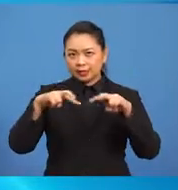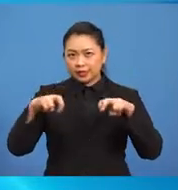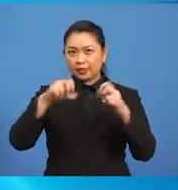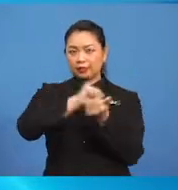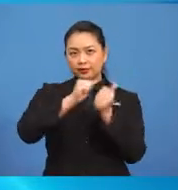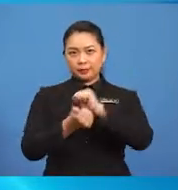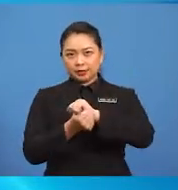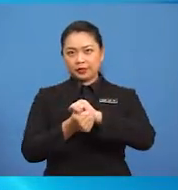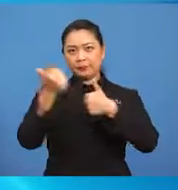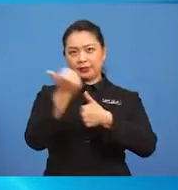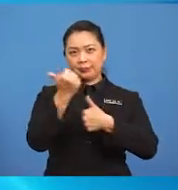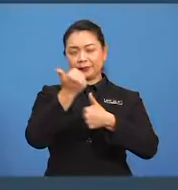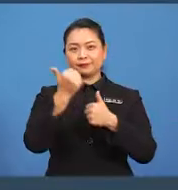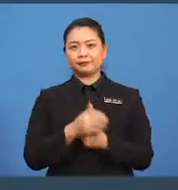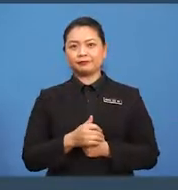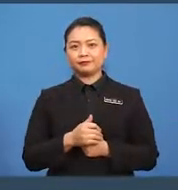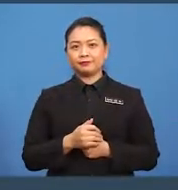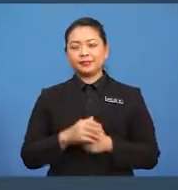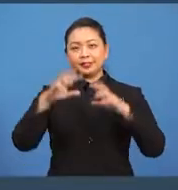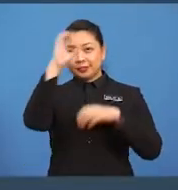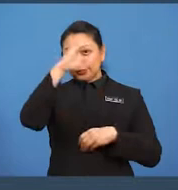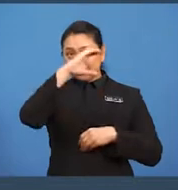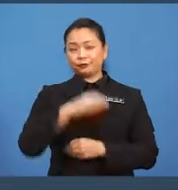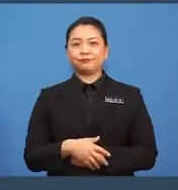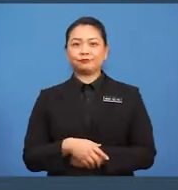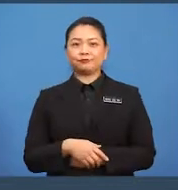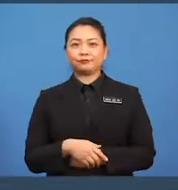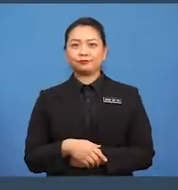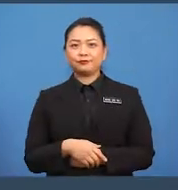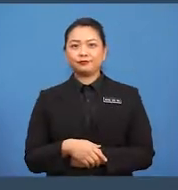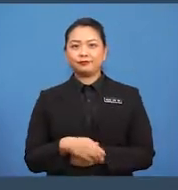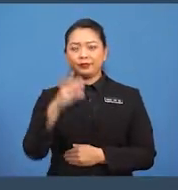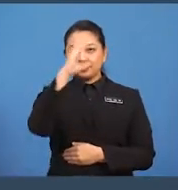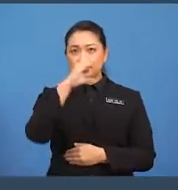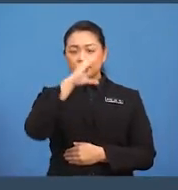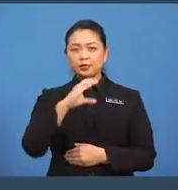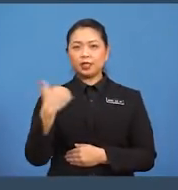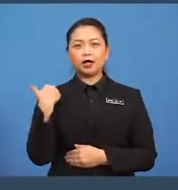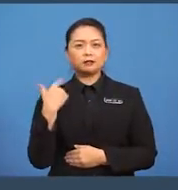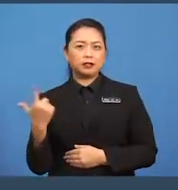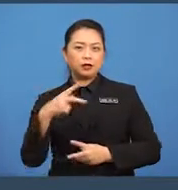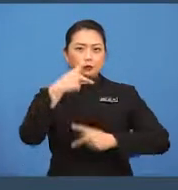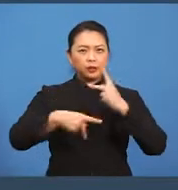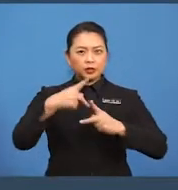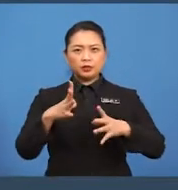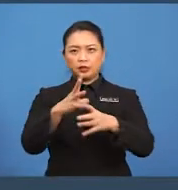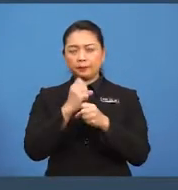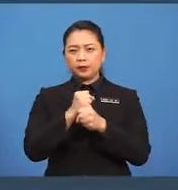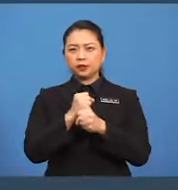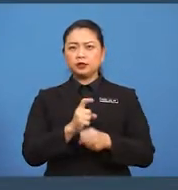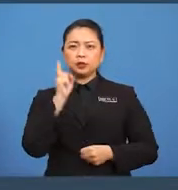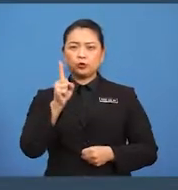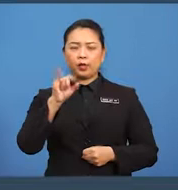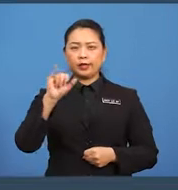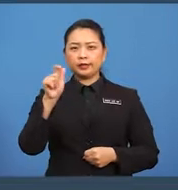algoritma yang pertama, iaitu algoritma search. Search merupakan proses mendapatkan suatu